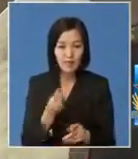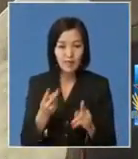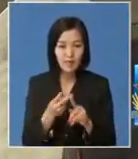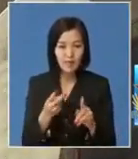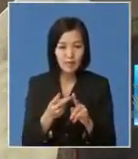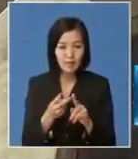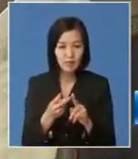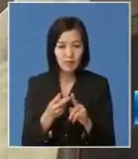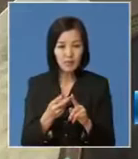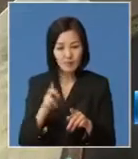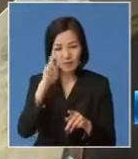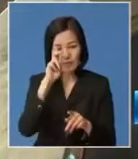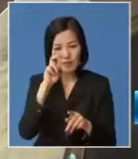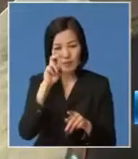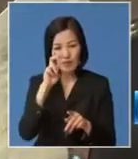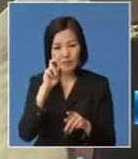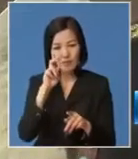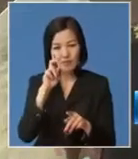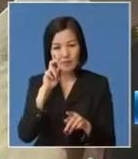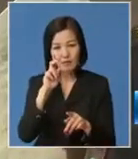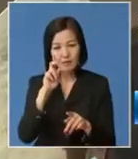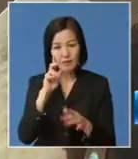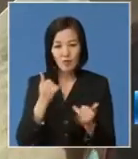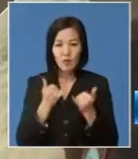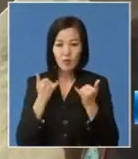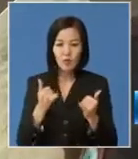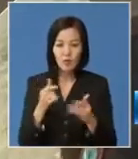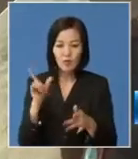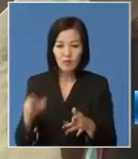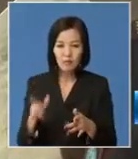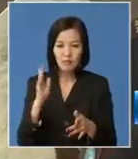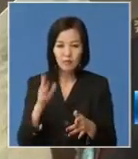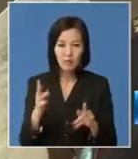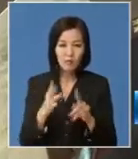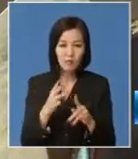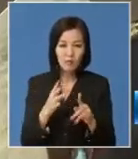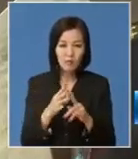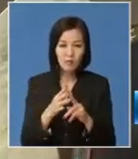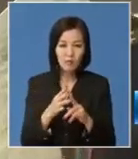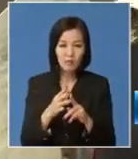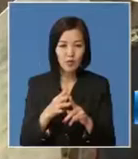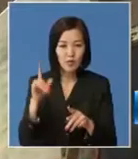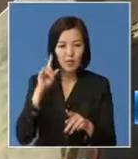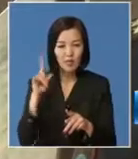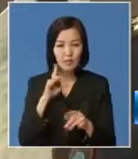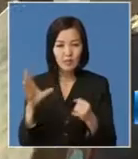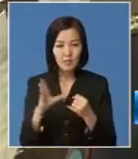Екіншіден жаңа мемлекетіміздің құрметті азаматы болу. Үшіншіден осы кембайтақ жері бар